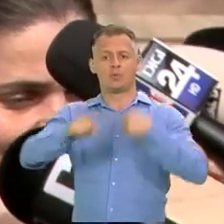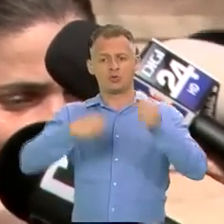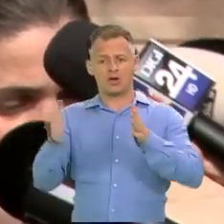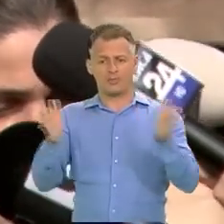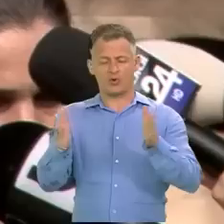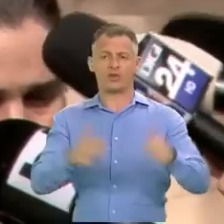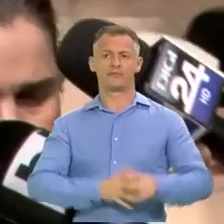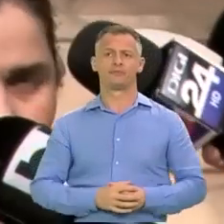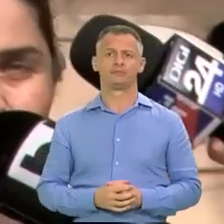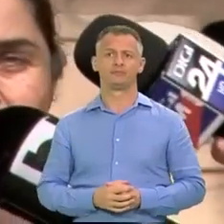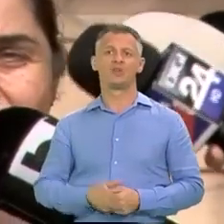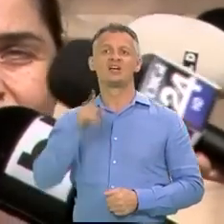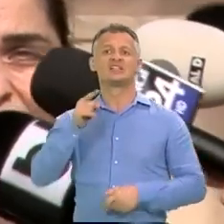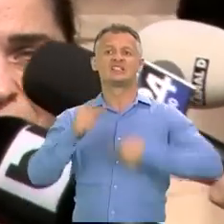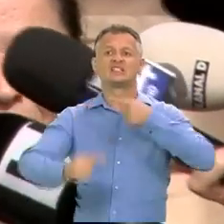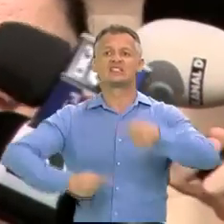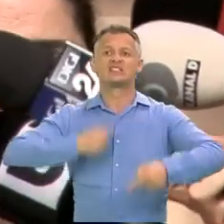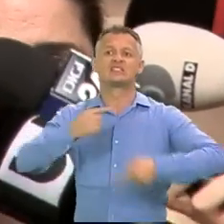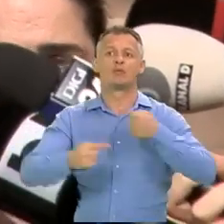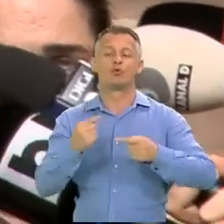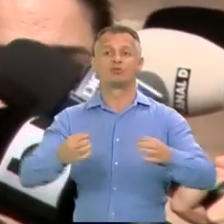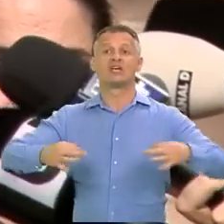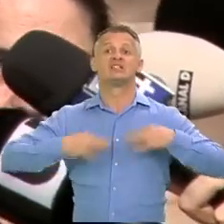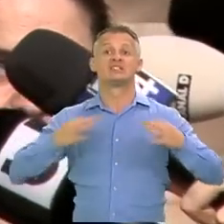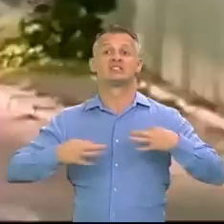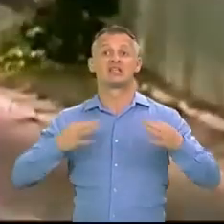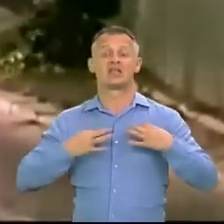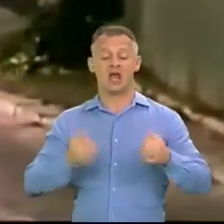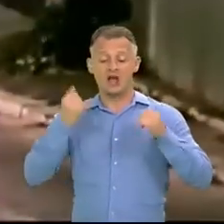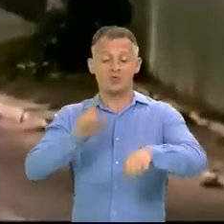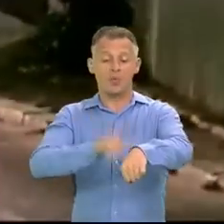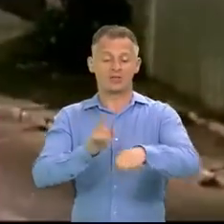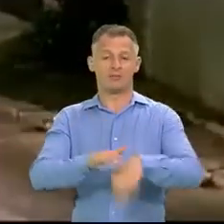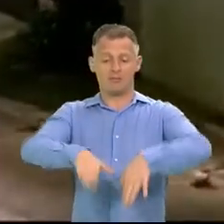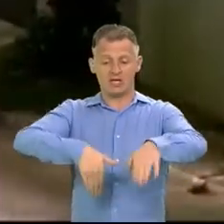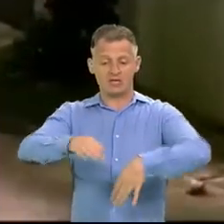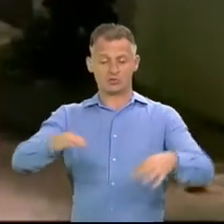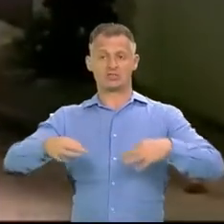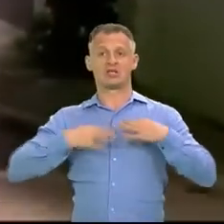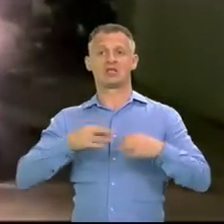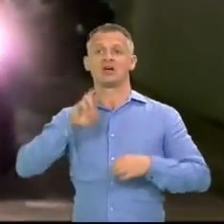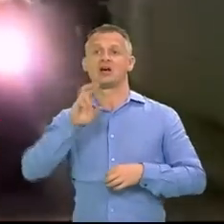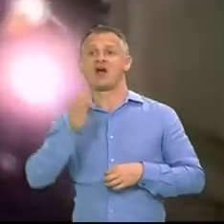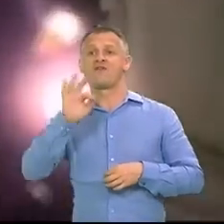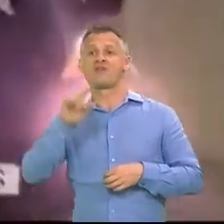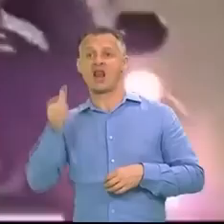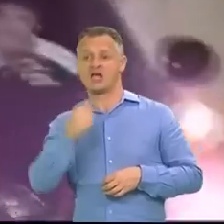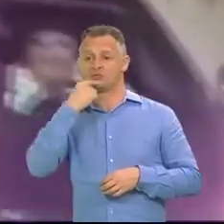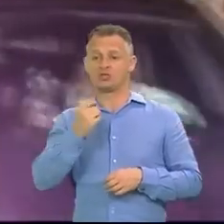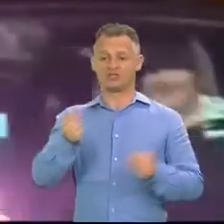următoare. Asta este sistemul public în acest moment. Ministrul Sănătății, Alexandru Rafila, spunea la finalul